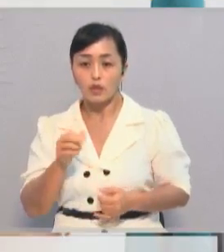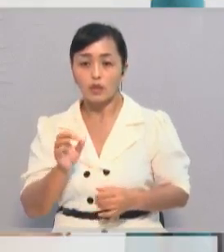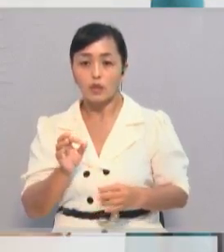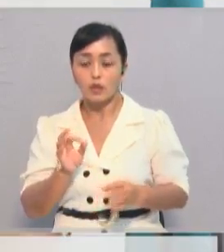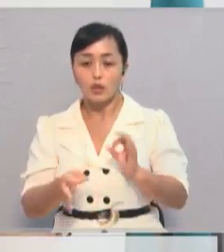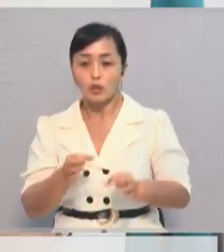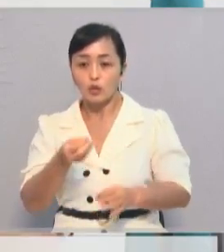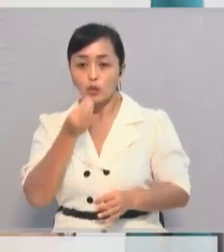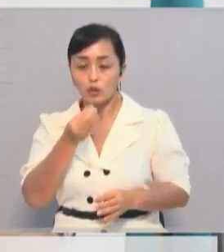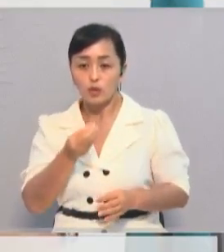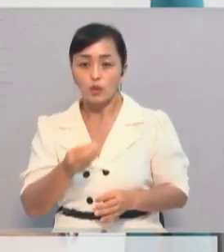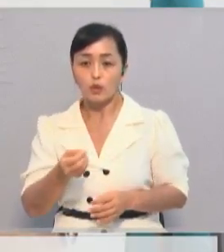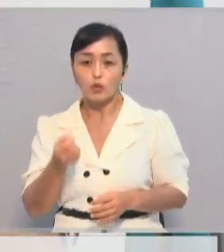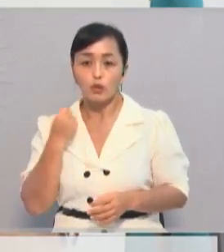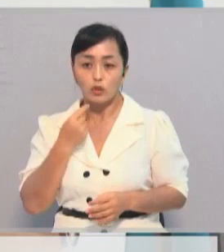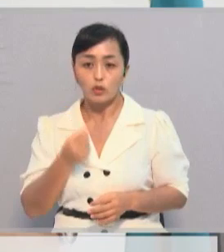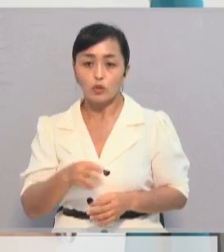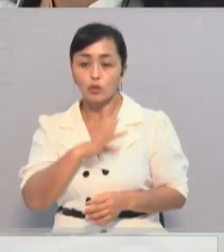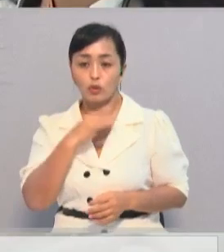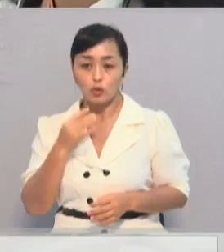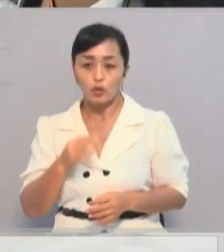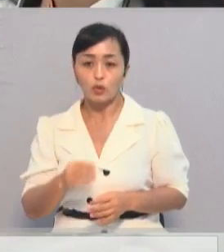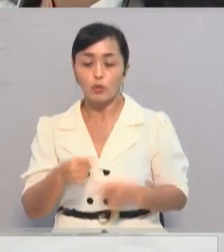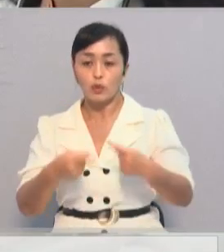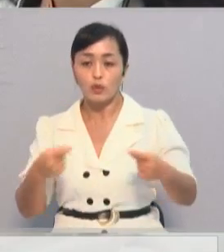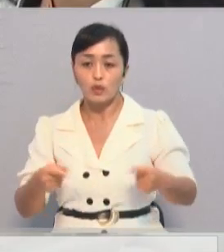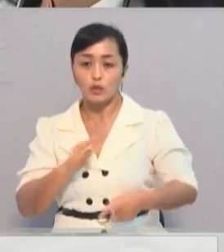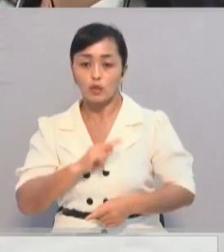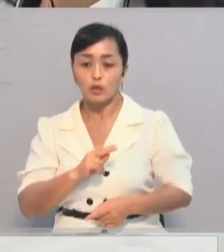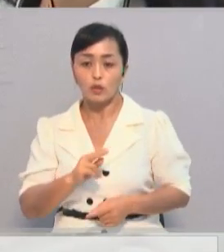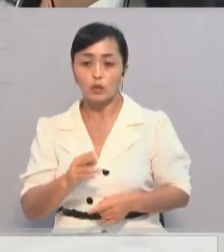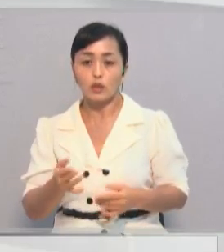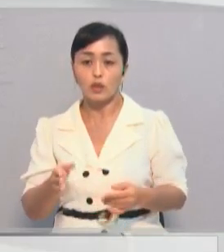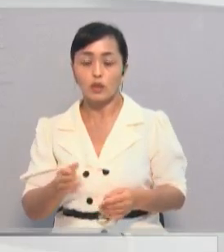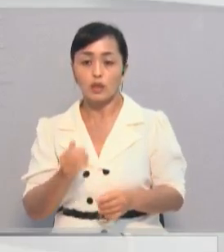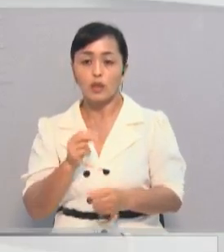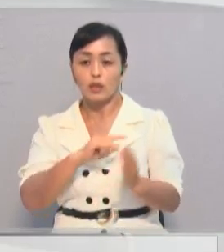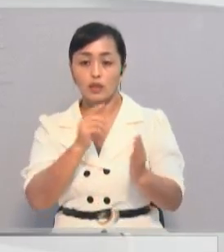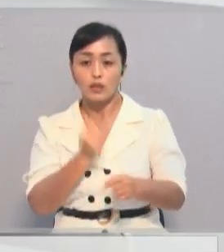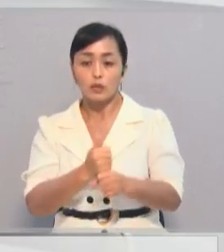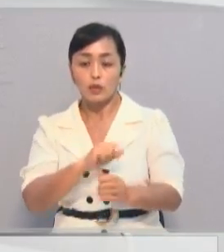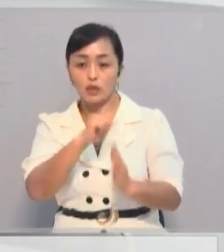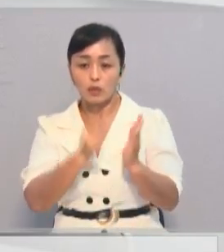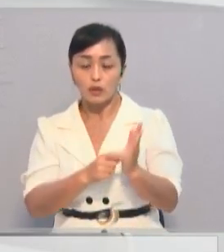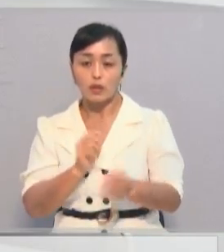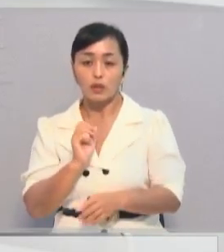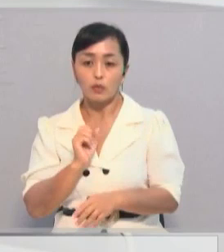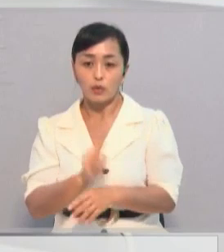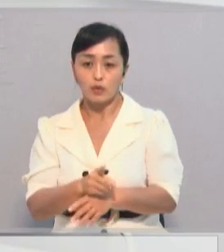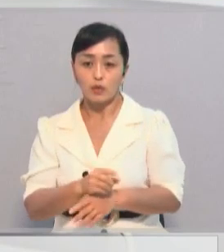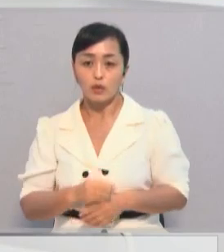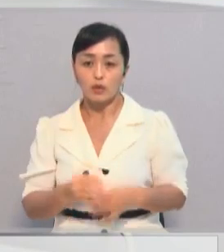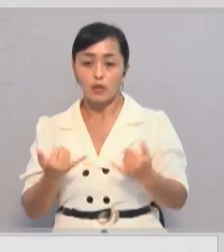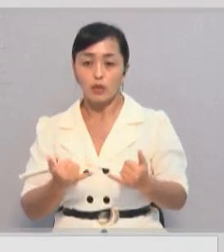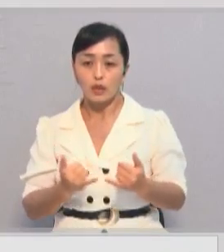әлеуметтік жағдай, ішімдікке салыну, отбасындағы психикалық тағы басқа жағдайлар бойынша негізгі проблемаларды шешуге бағытталған. Сапар